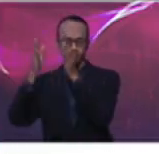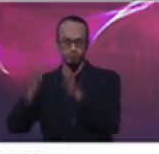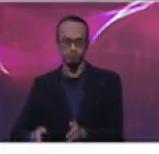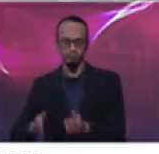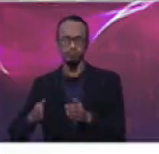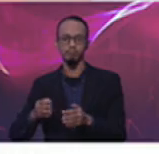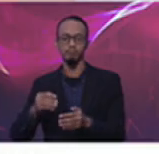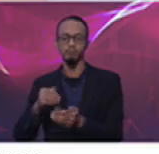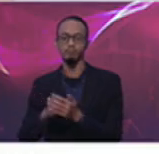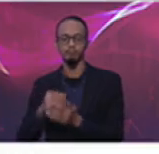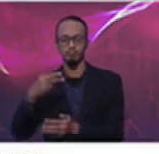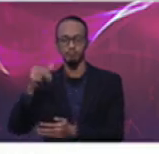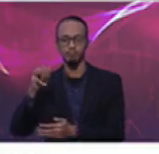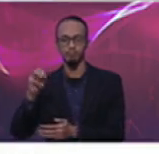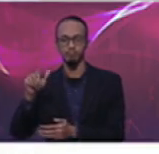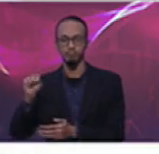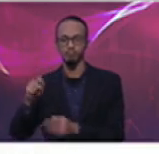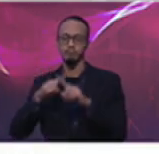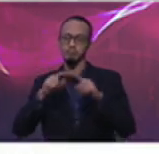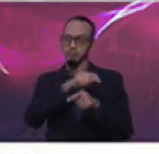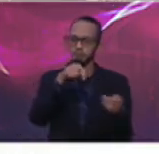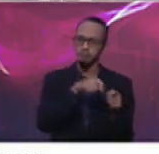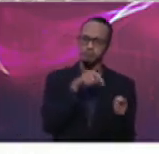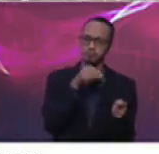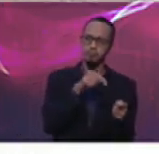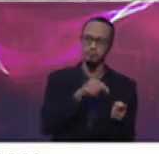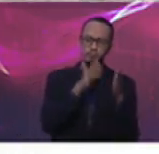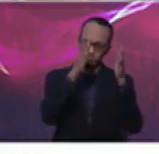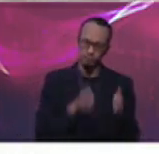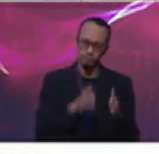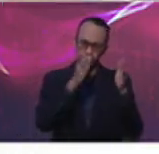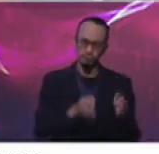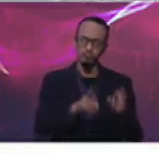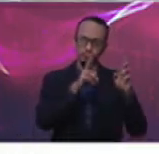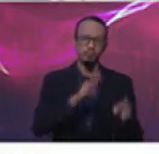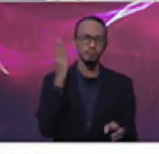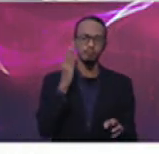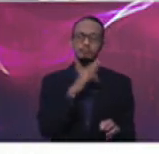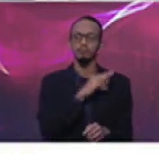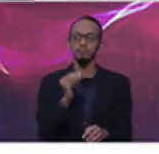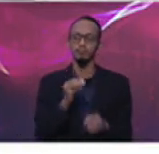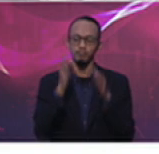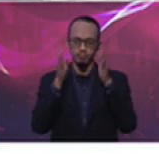menjadi tempat perlindungan bagi orang awam wartawan dan saksi mengesahkan bahawa Utara Gaza telah